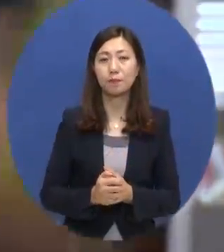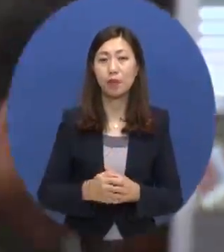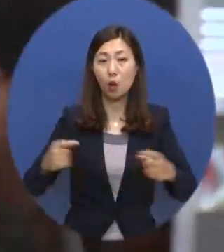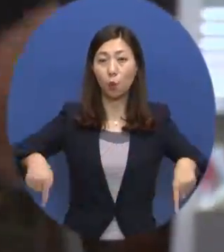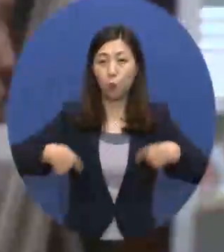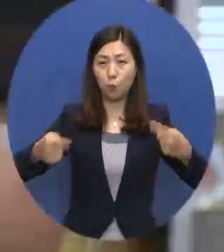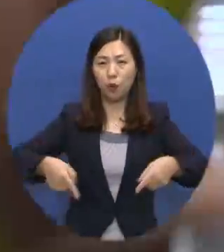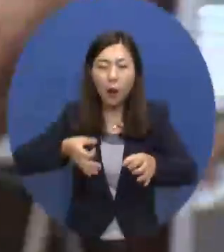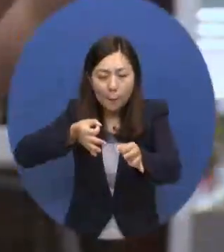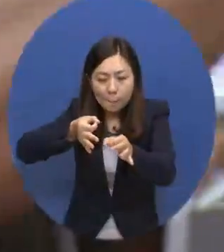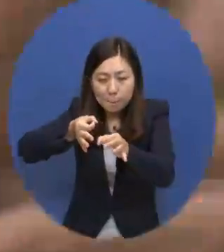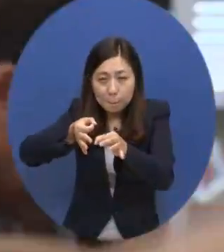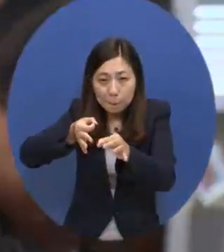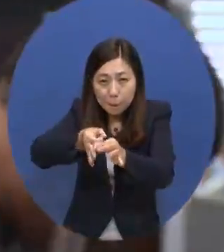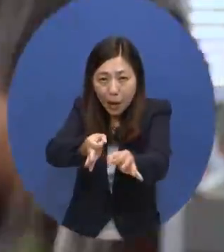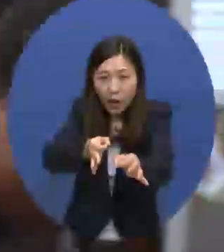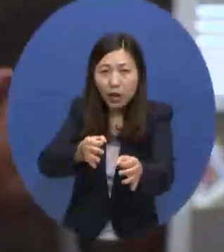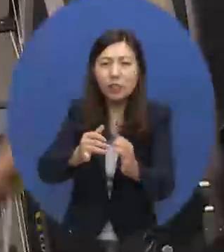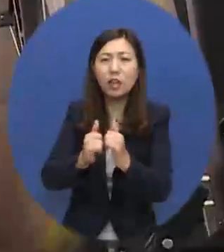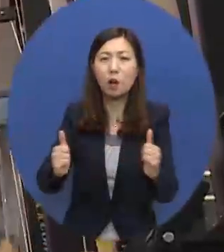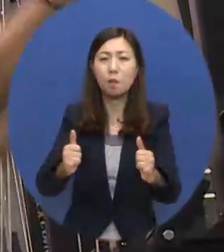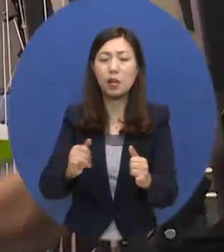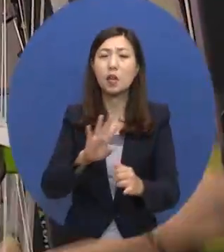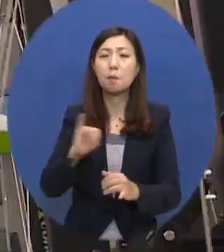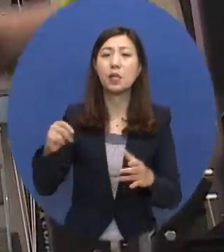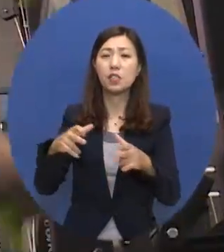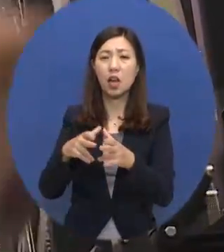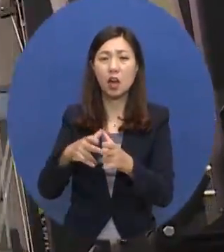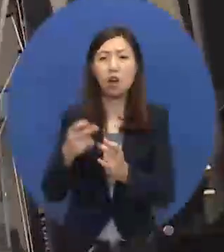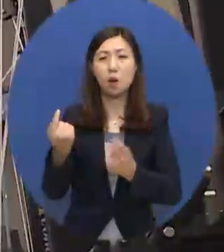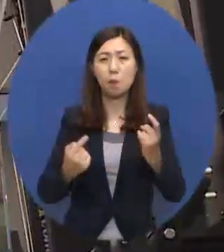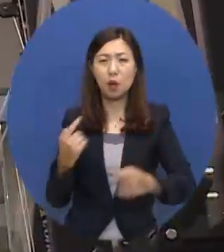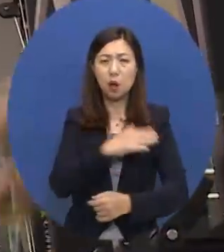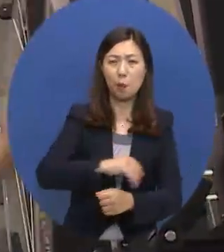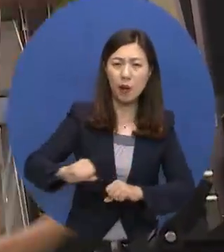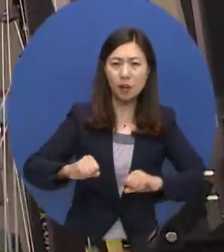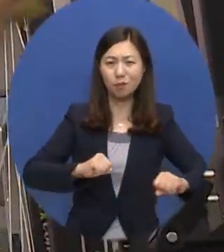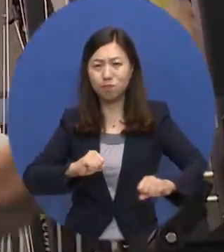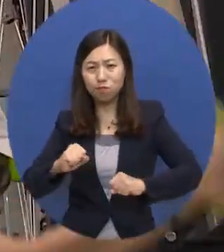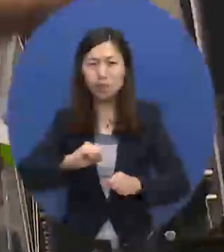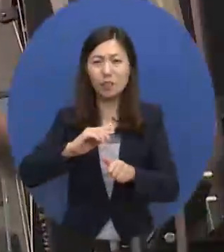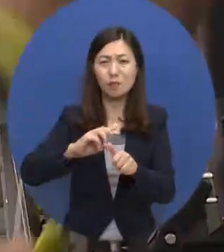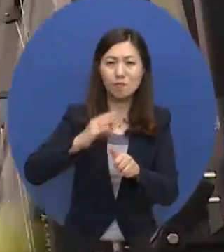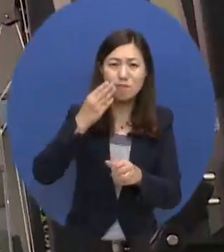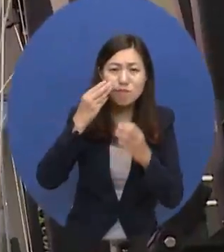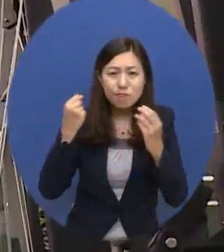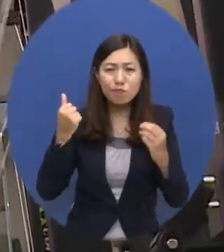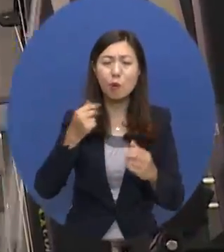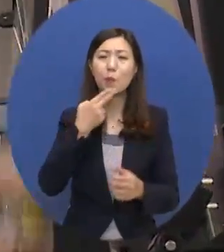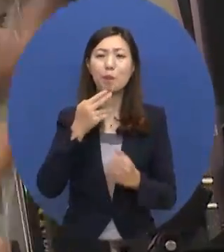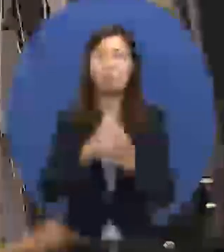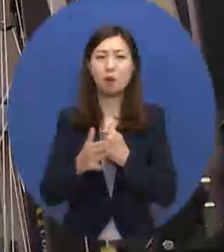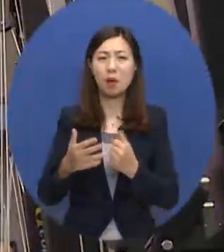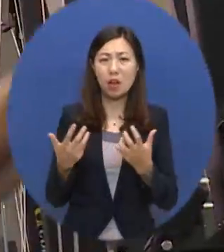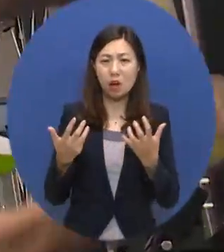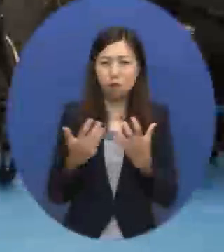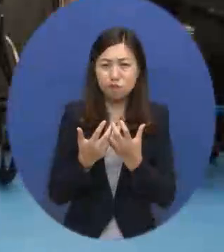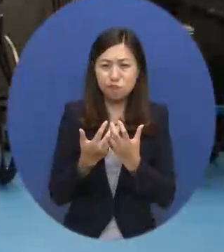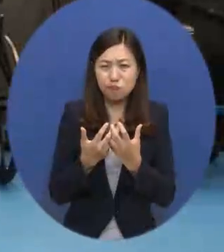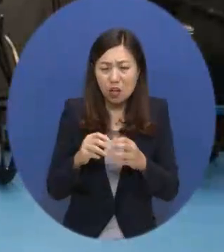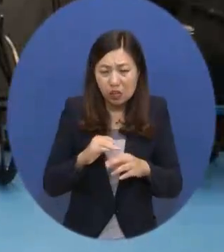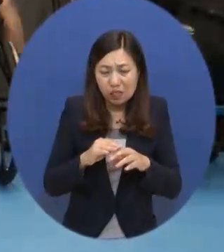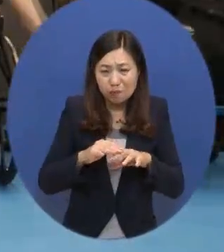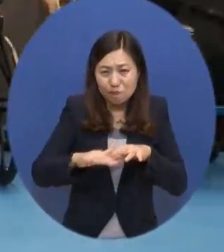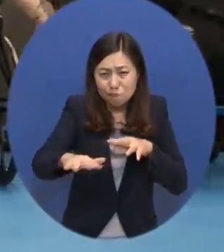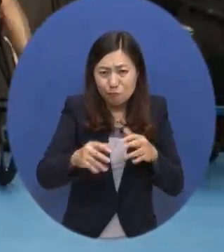휠체어 컬링 선수들은 비장애인에 비해 움직임이 자유롭지 못한 탓에 빙상 위에서 추위를 견뎌내는 일이 몇 배로